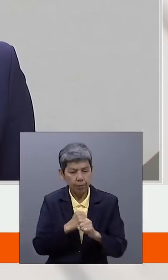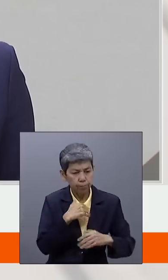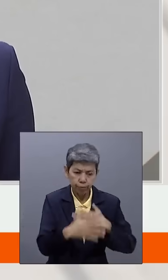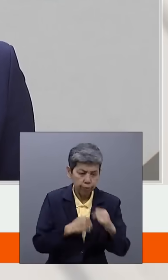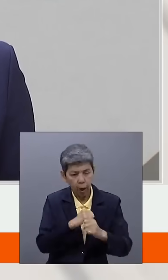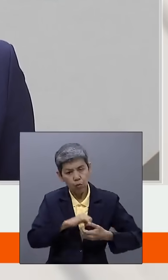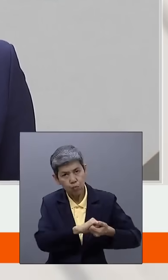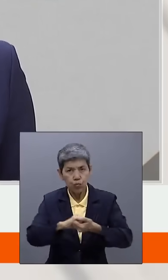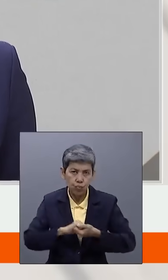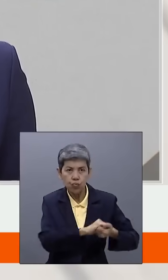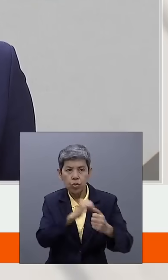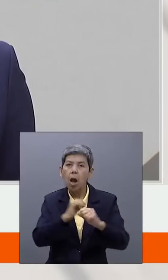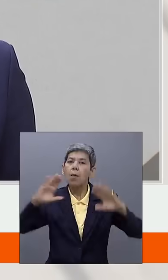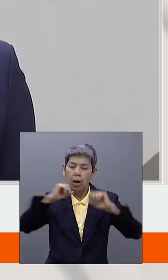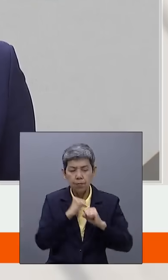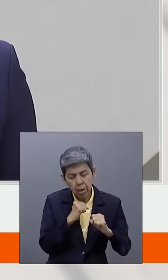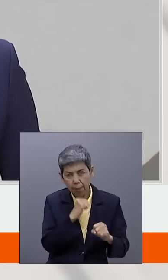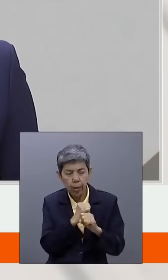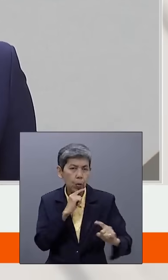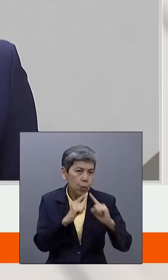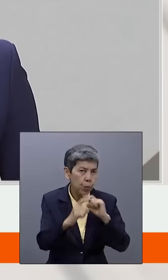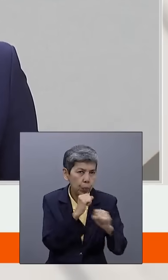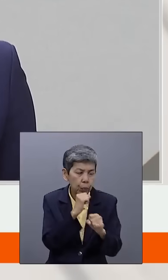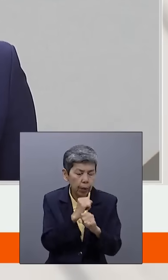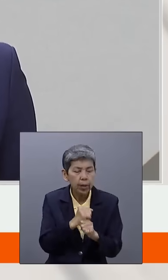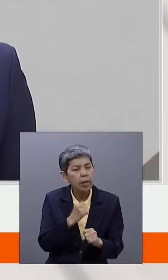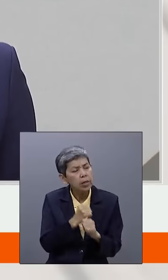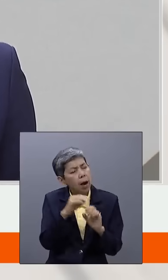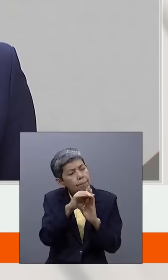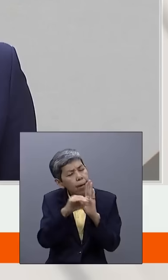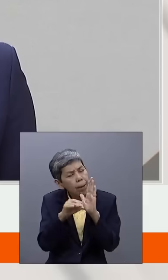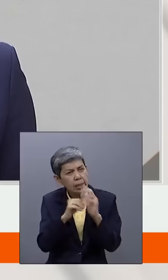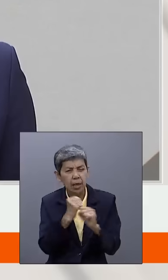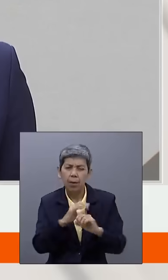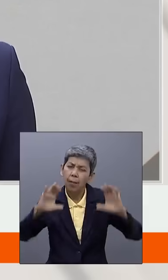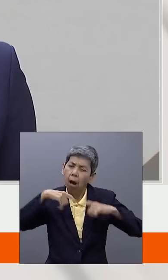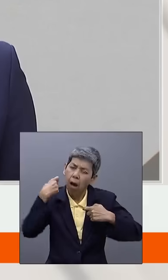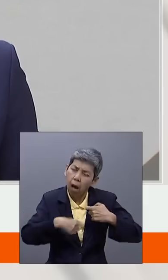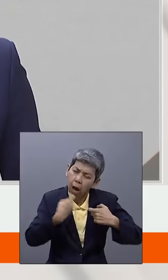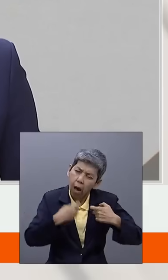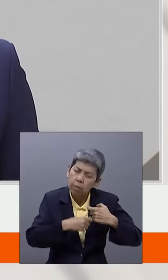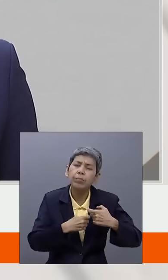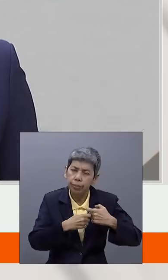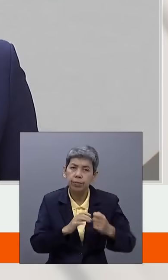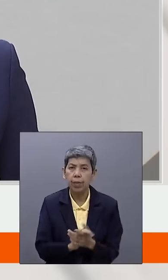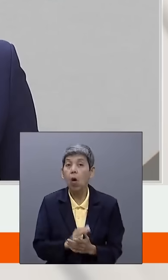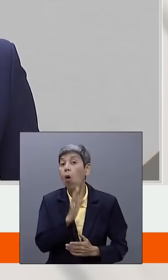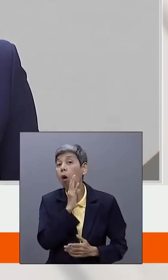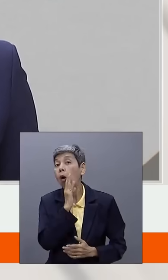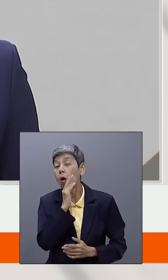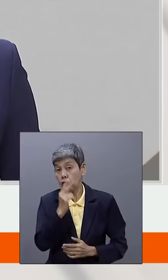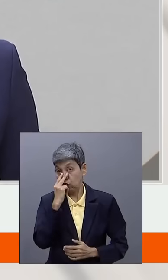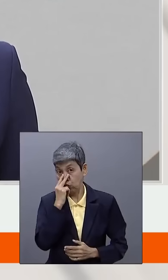มมือกันในการจัดตั้งรัฐบาลพยายามจะมองว่าอะไรคือเงื่อนไขที่ทำให้จัดตั้งรัฐบาลไม่สำเร็จค่ะแต่ถ้าเราไปดู